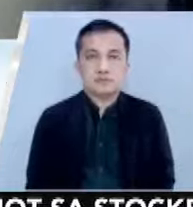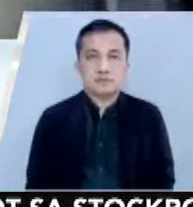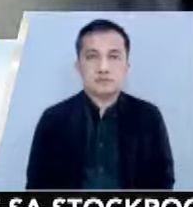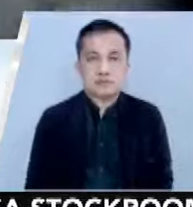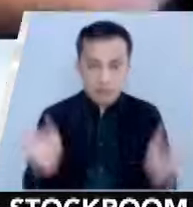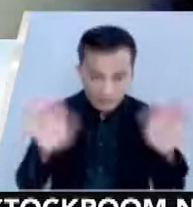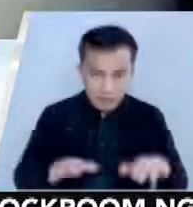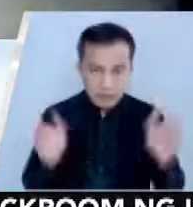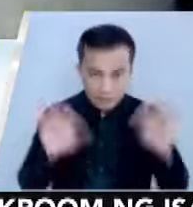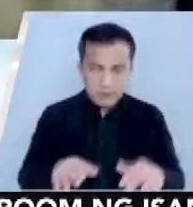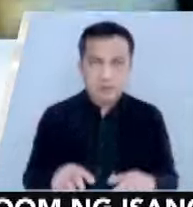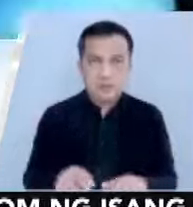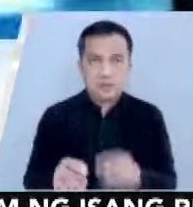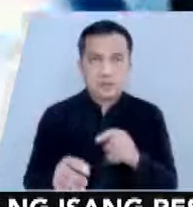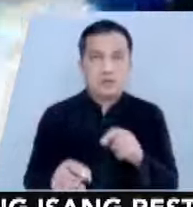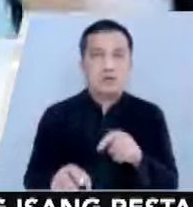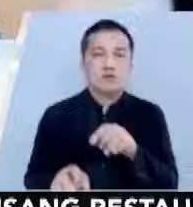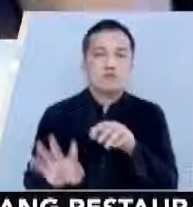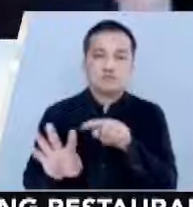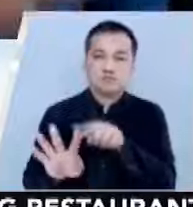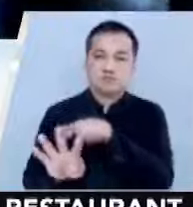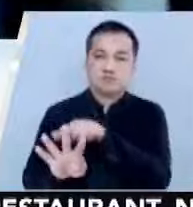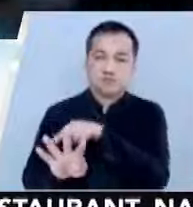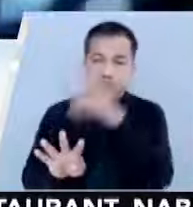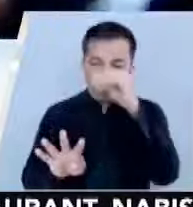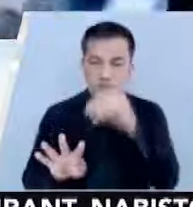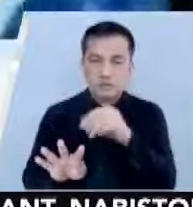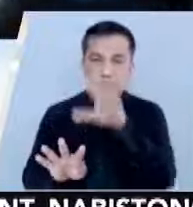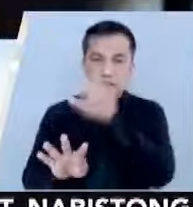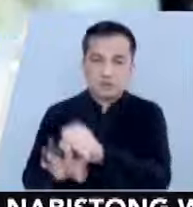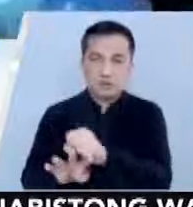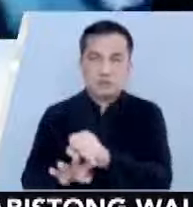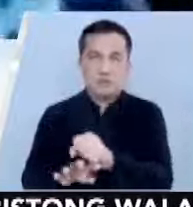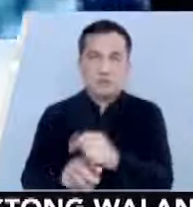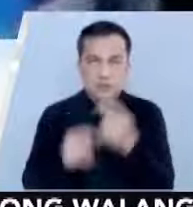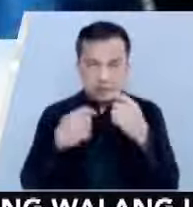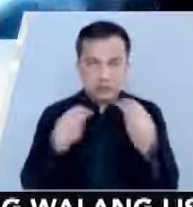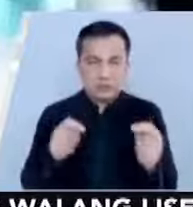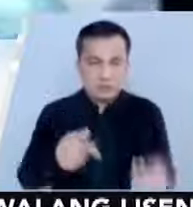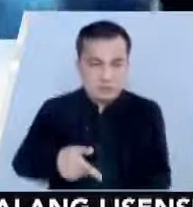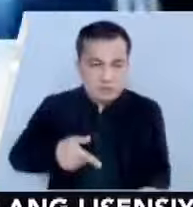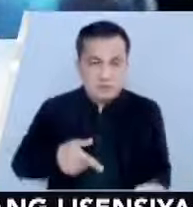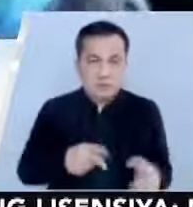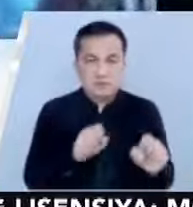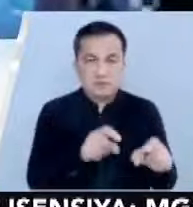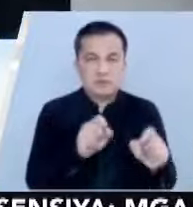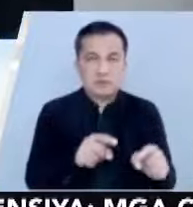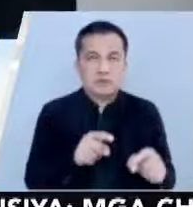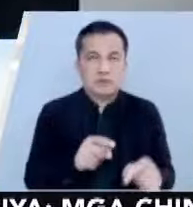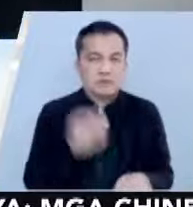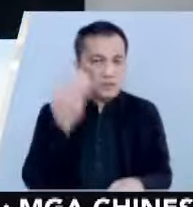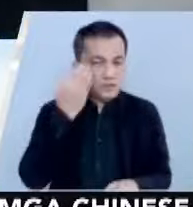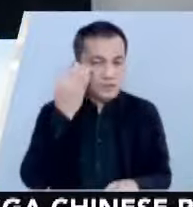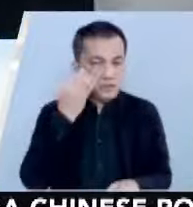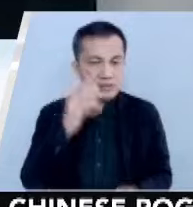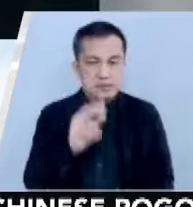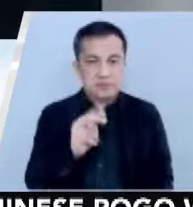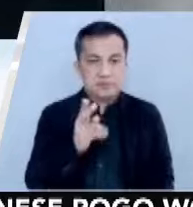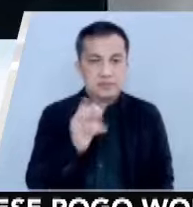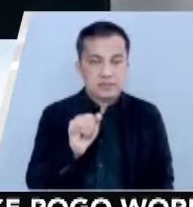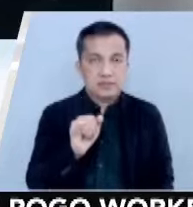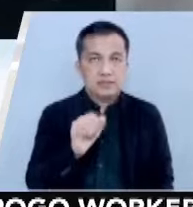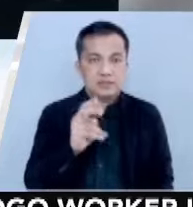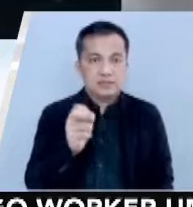agad inaresto ang apat na lalaki na nagtangkang magbenta ng high-powered firearm sa undercover ng NBI-NCR. Narecover sa apat ang